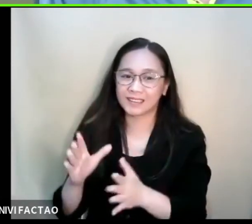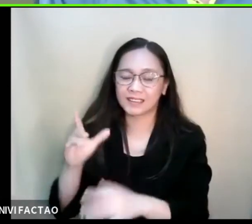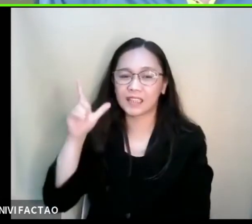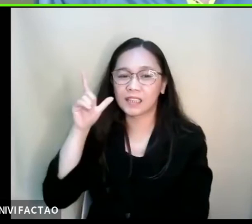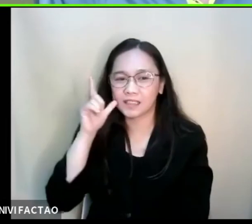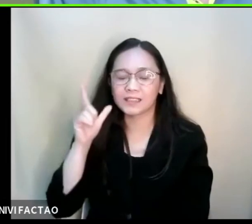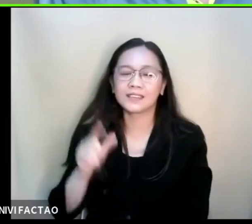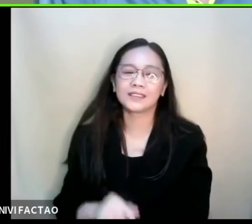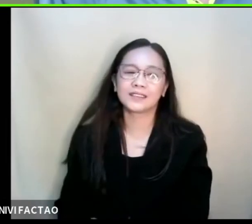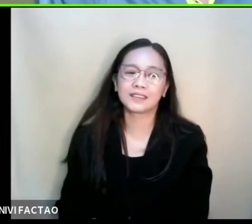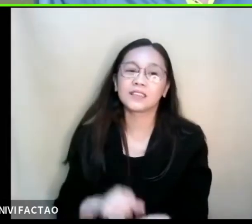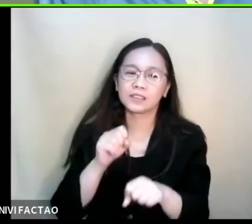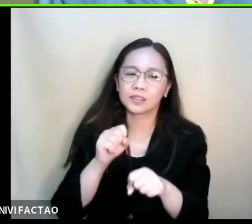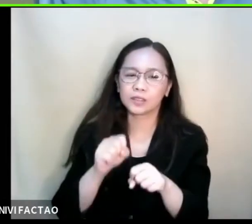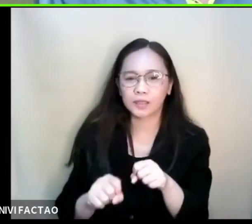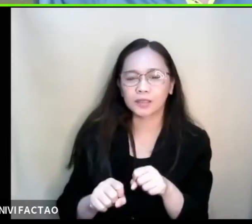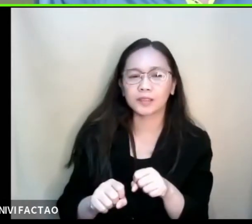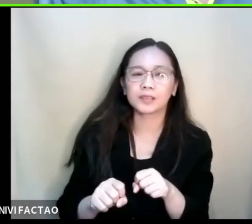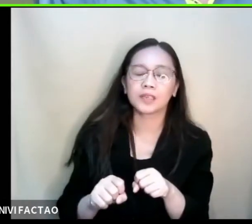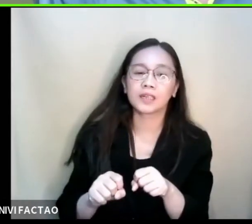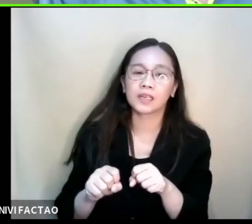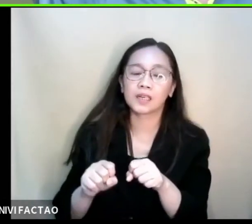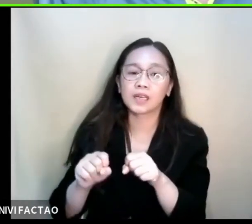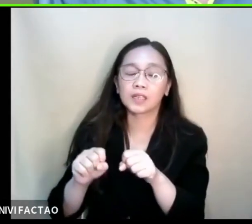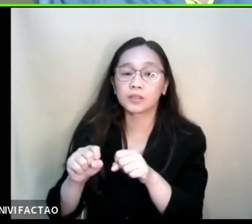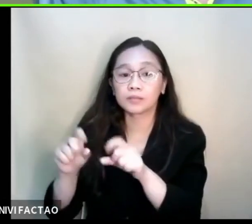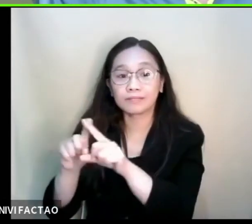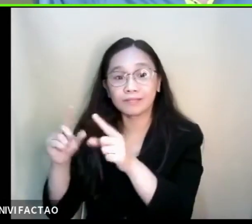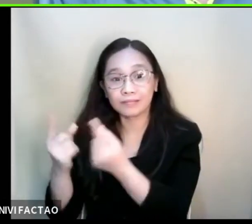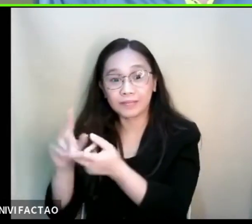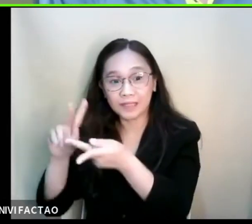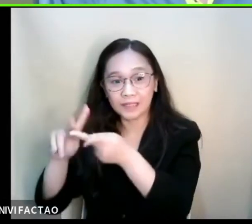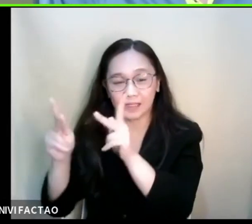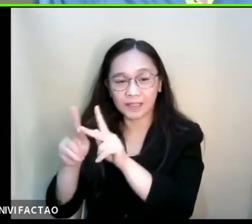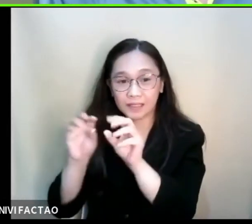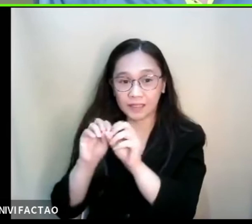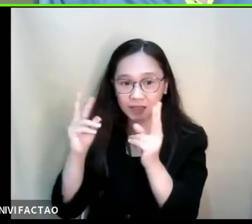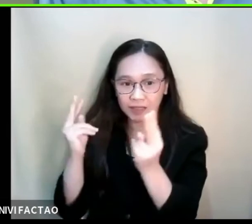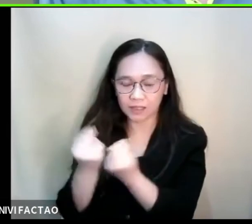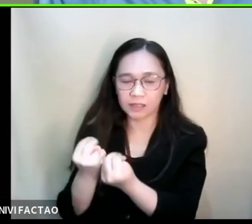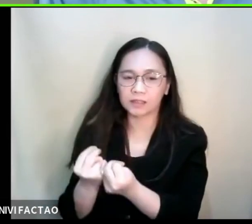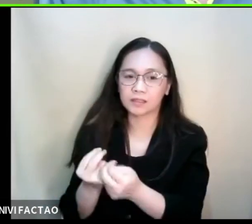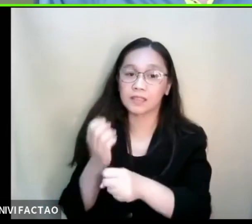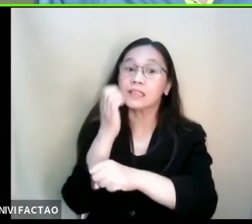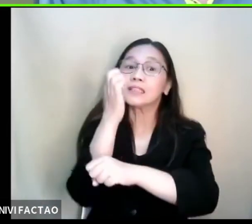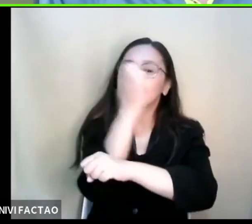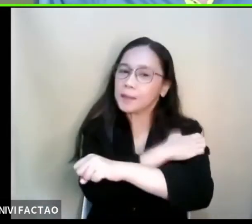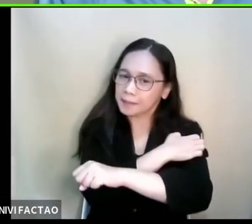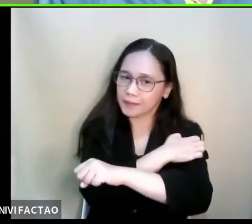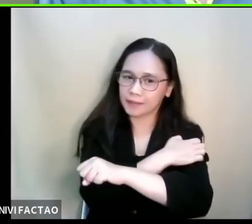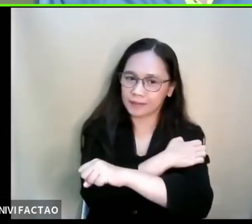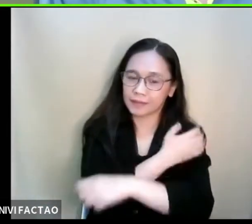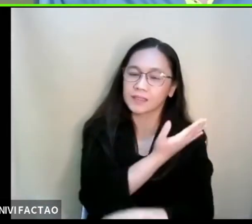para yung mga ating mga local partner organization, no, ay ma-empower, no, ma-empower talaga